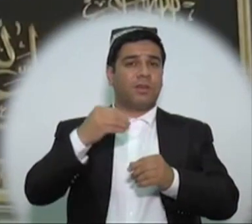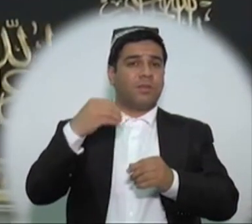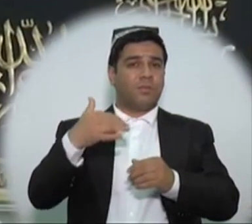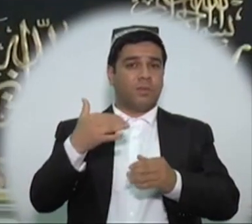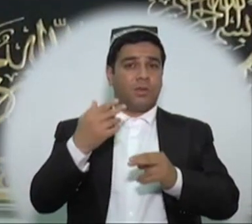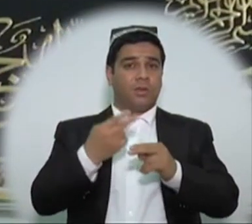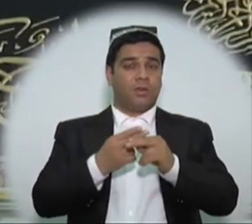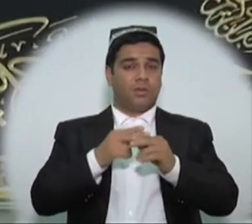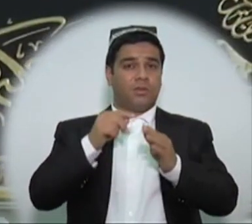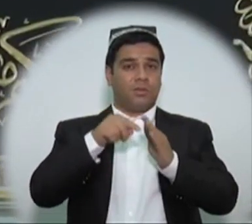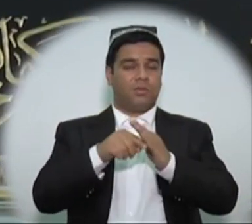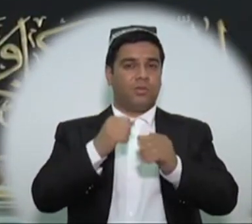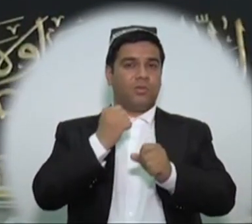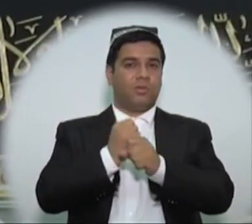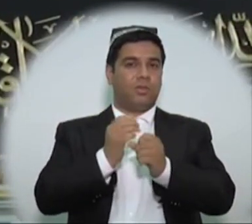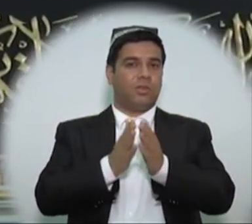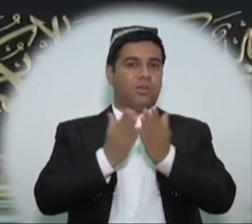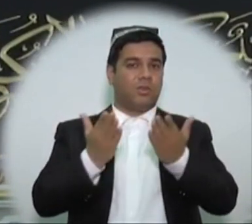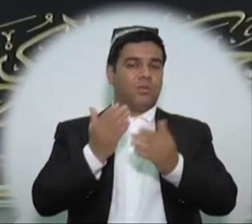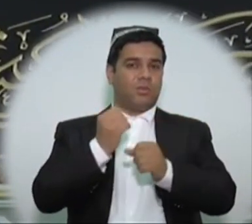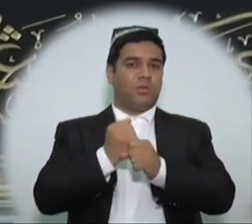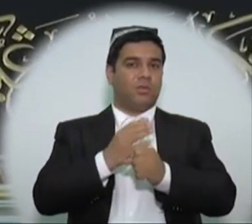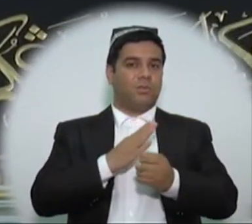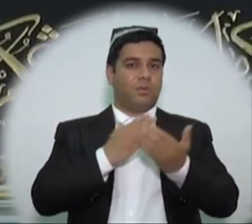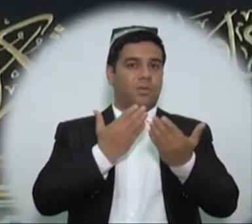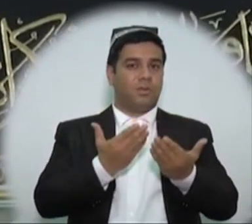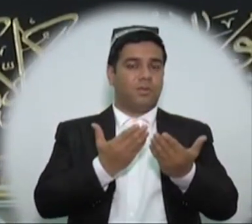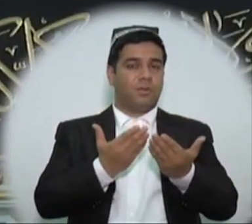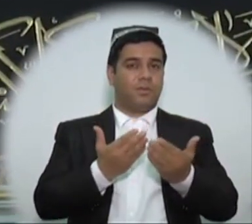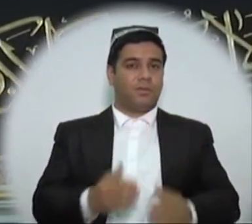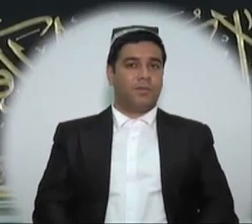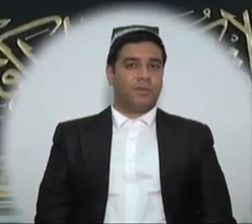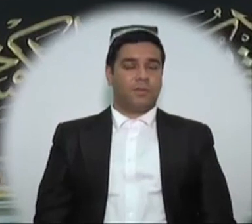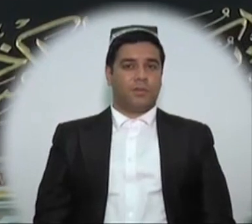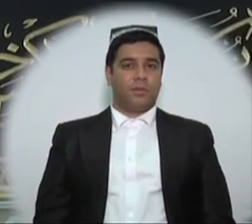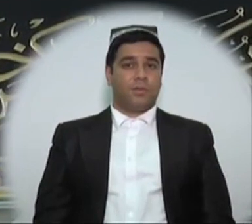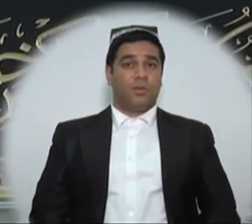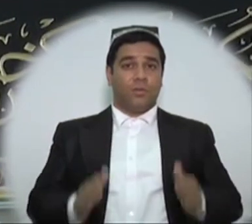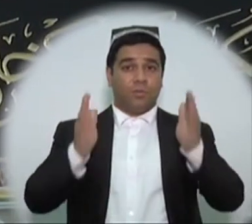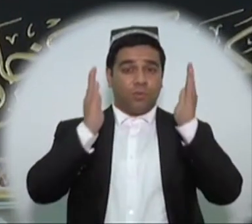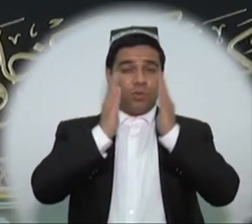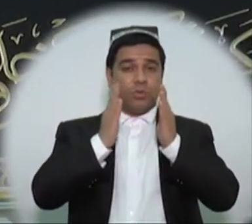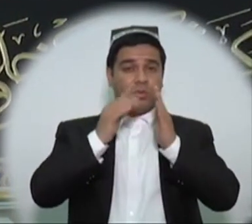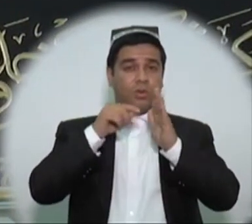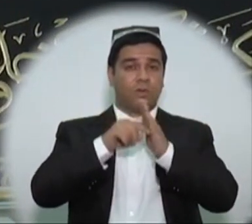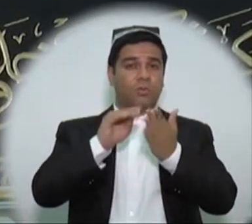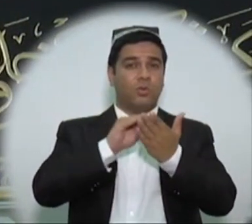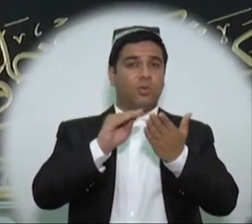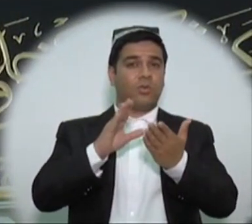kımmetbaha cevher derecesini kurtarış imkanına ege buldu. Müslüman alamında